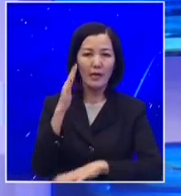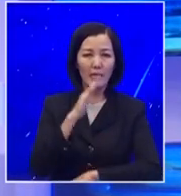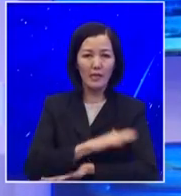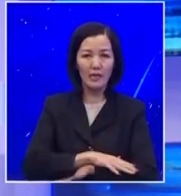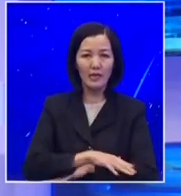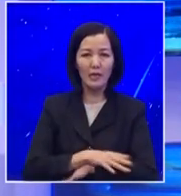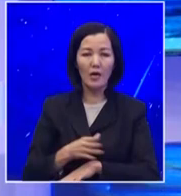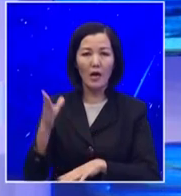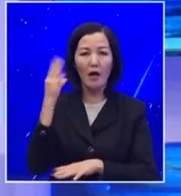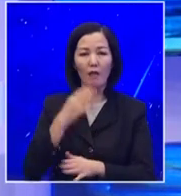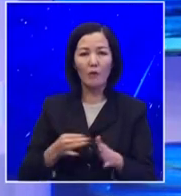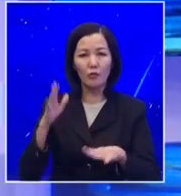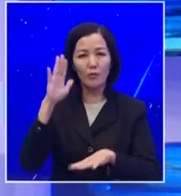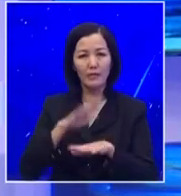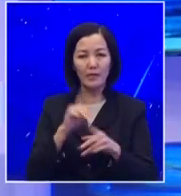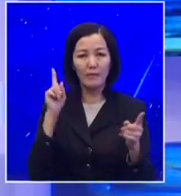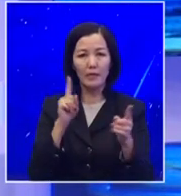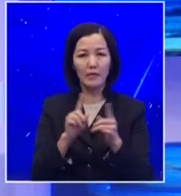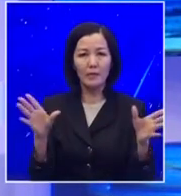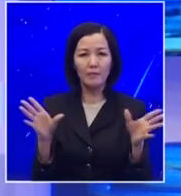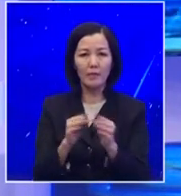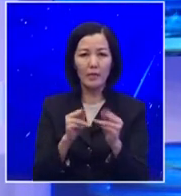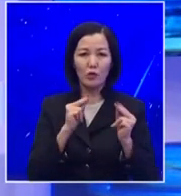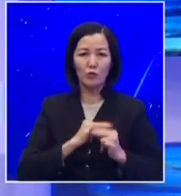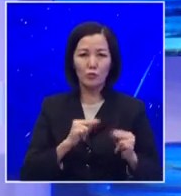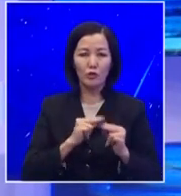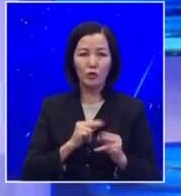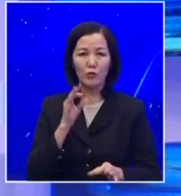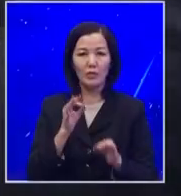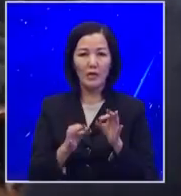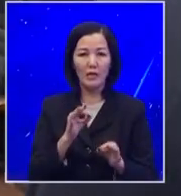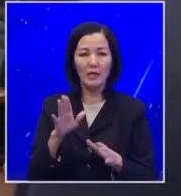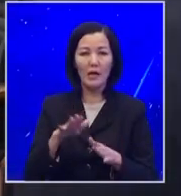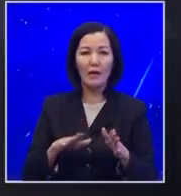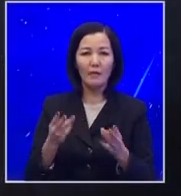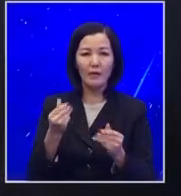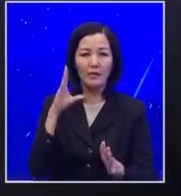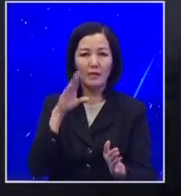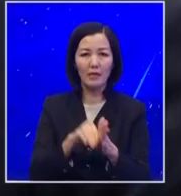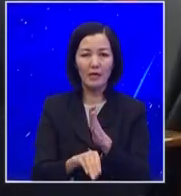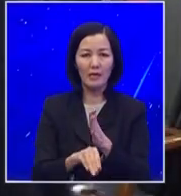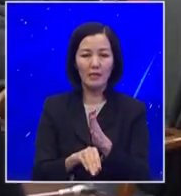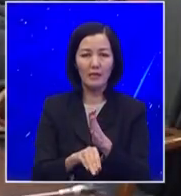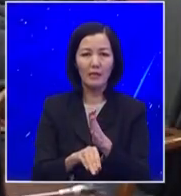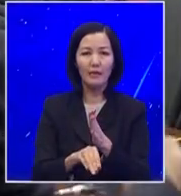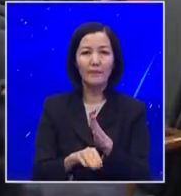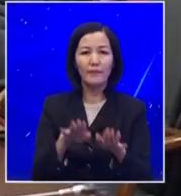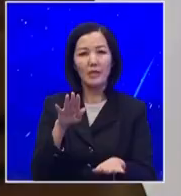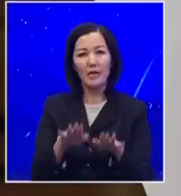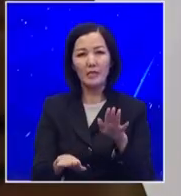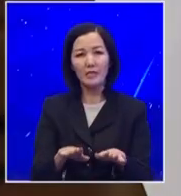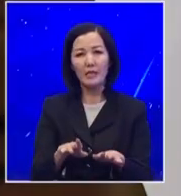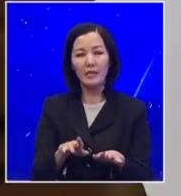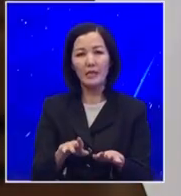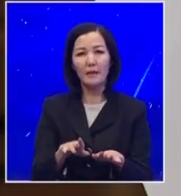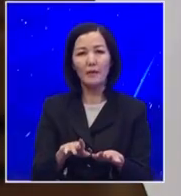облысының әкімімен кездесіп, екі жақты өзара ынтымақтастық мүмкіндіктерін саралады. Аймақтың инвестициялық тартымдылығын таразылады. Амандық Баталов